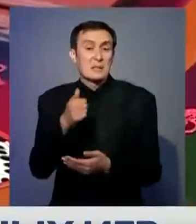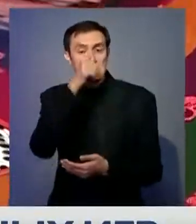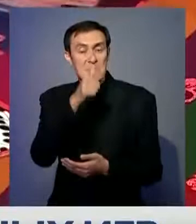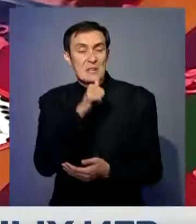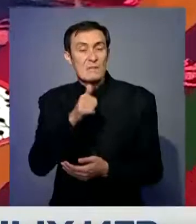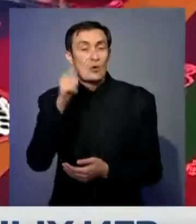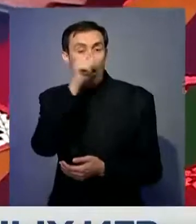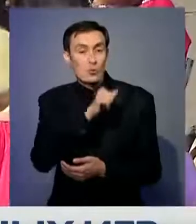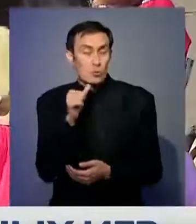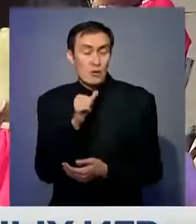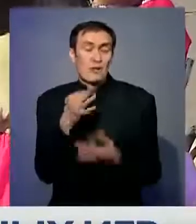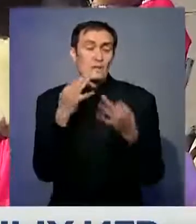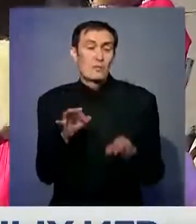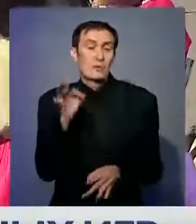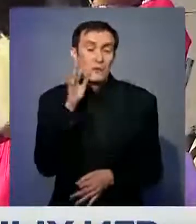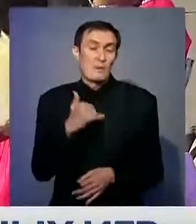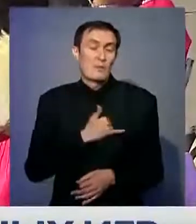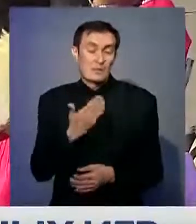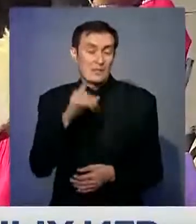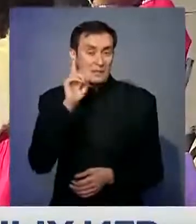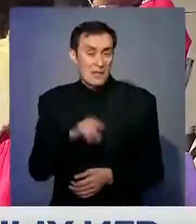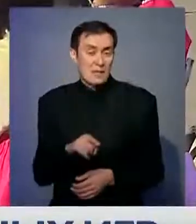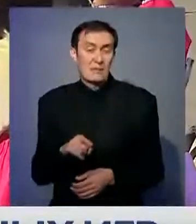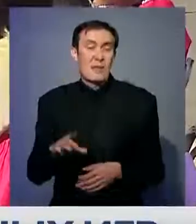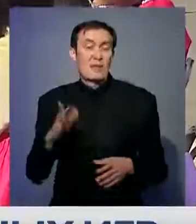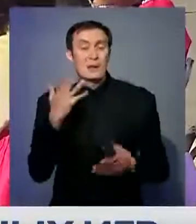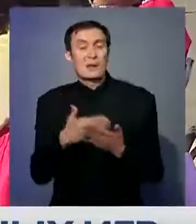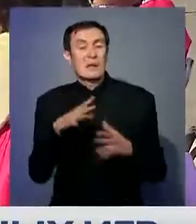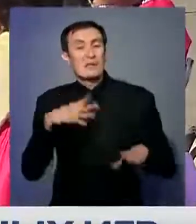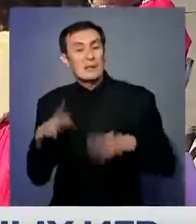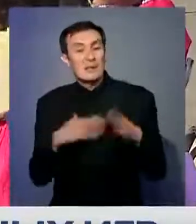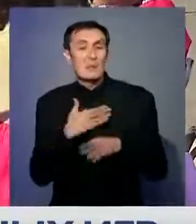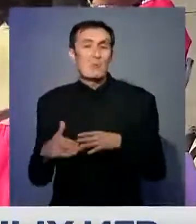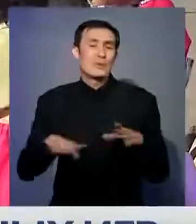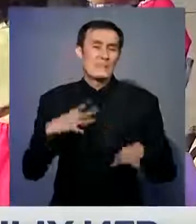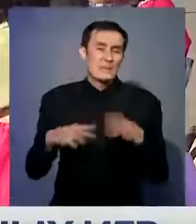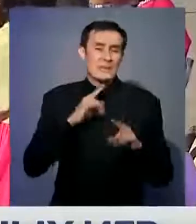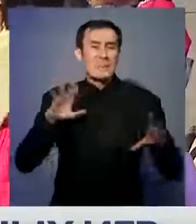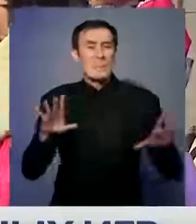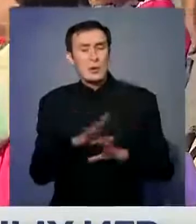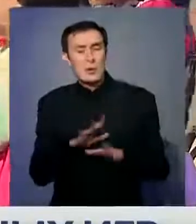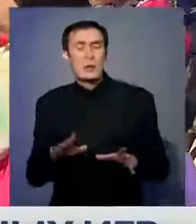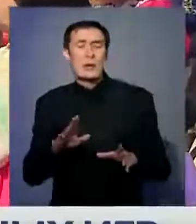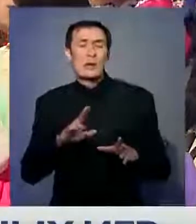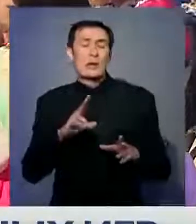в году. В свободное время мы у нас, вы сами знаете, мы на репетиции. После репетиции попоем